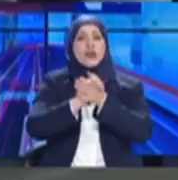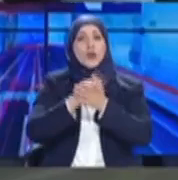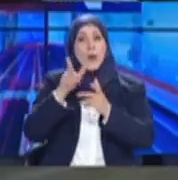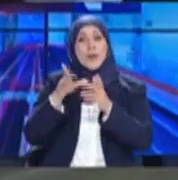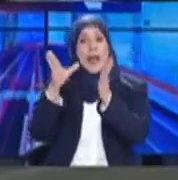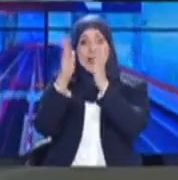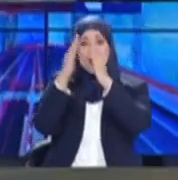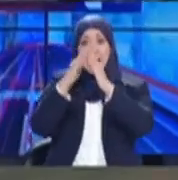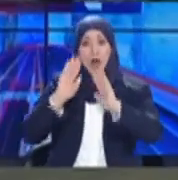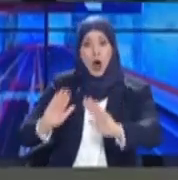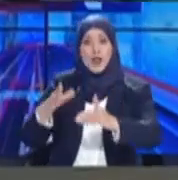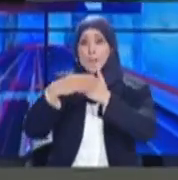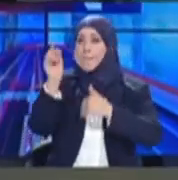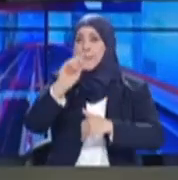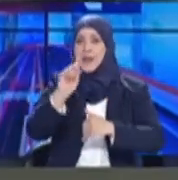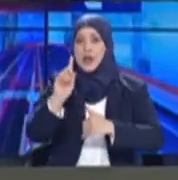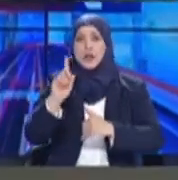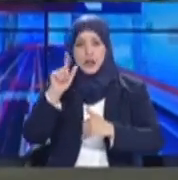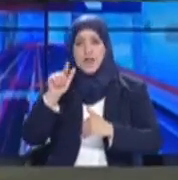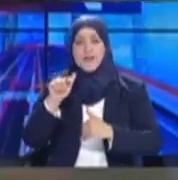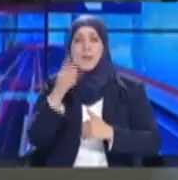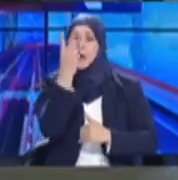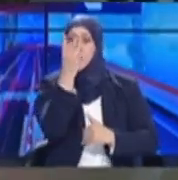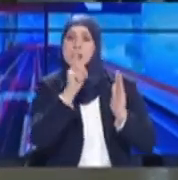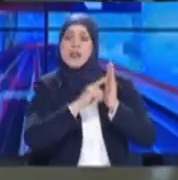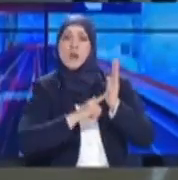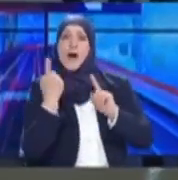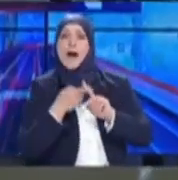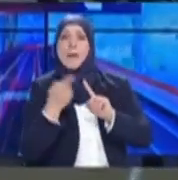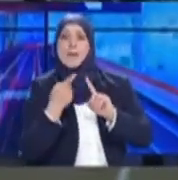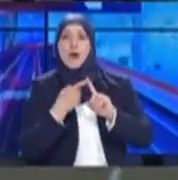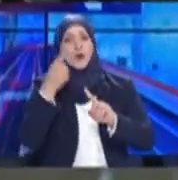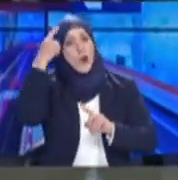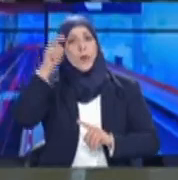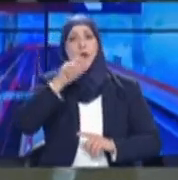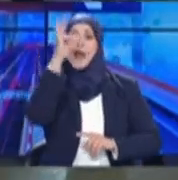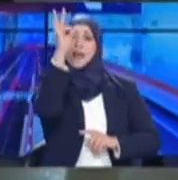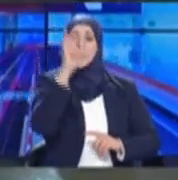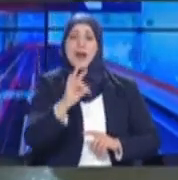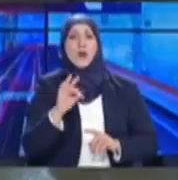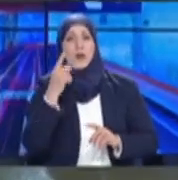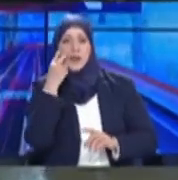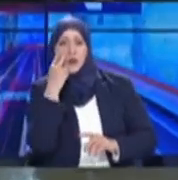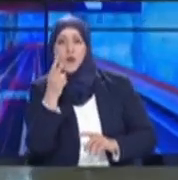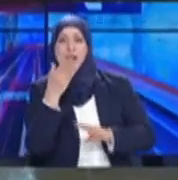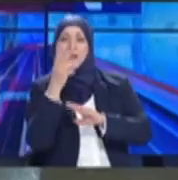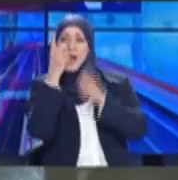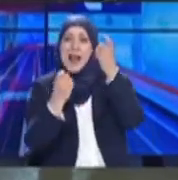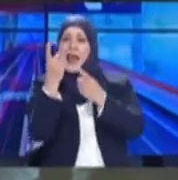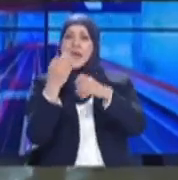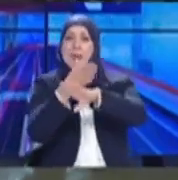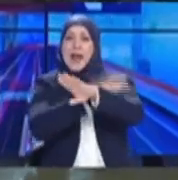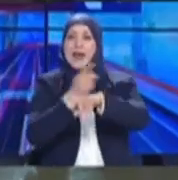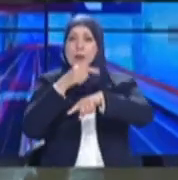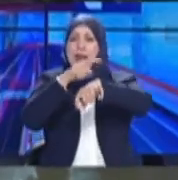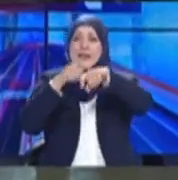للجولان فيه اشياء مهمه بالنسبه لجهه تطوير صراحه ما لاحظناه في الايام الاخيره والسعاده الاخيره